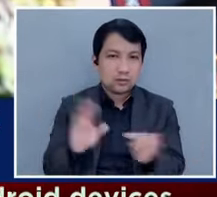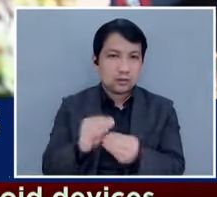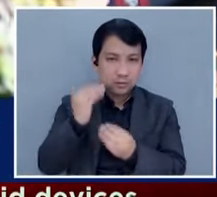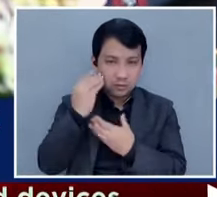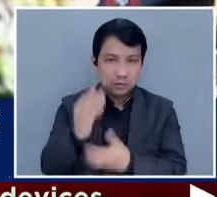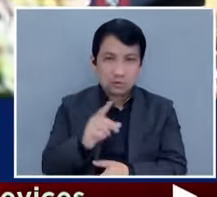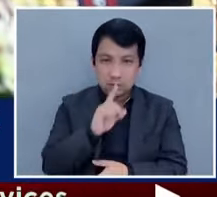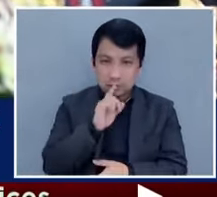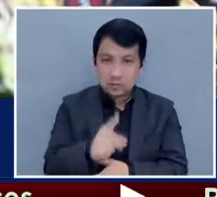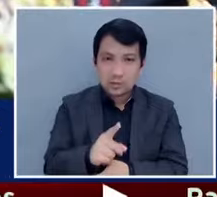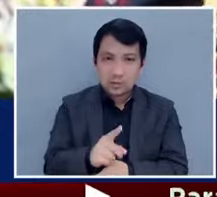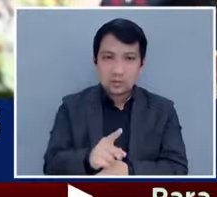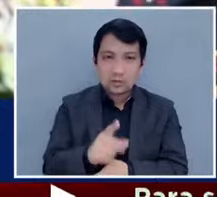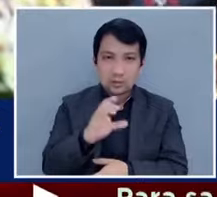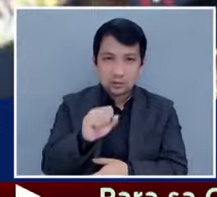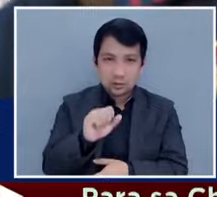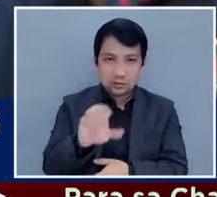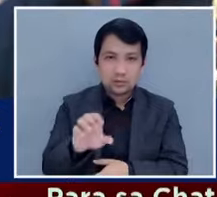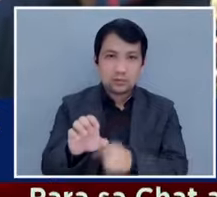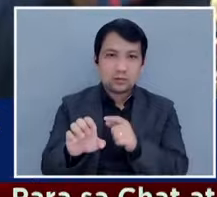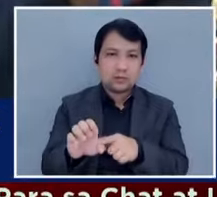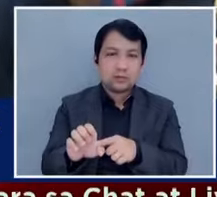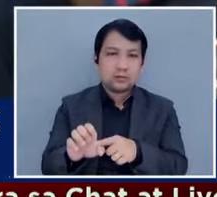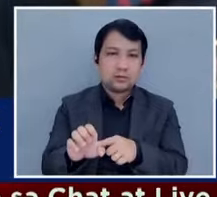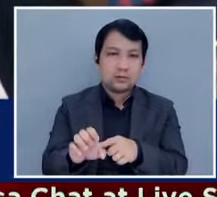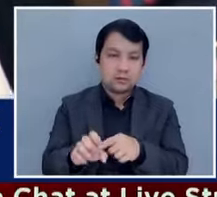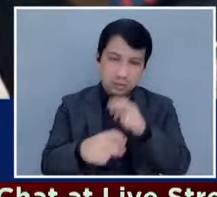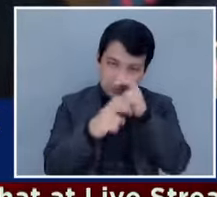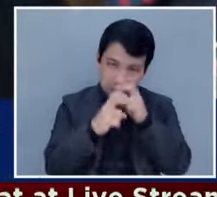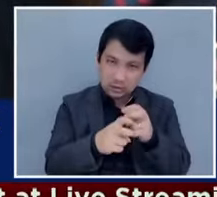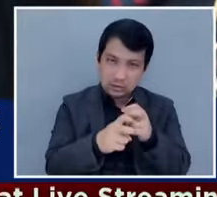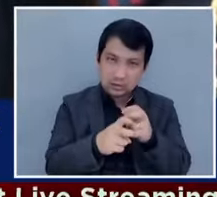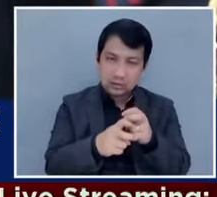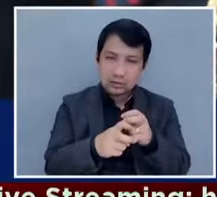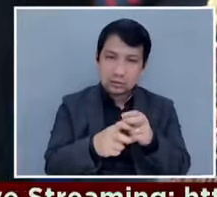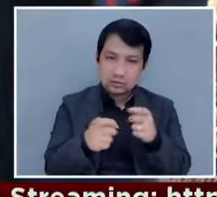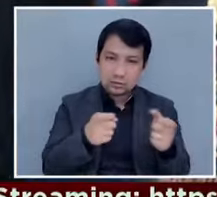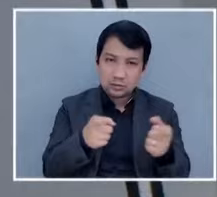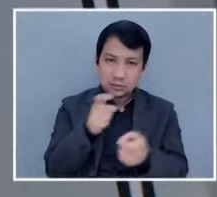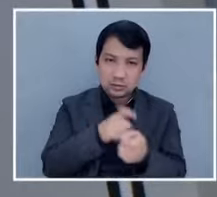sure na yung kasong ito ay talaga airtight po ito.